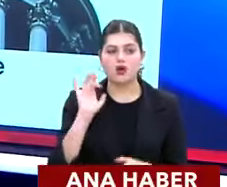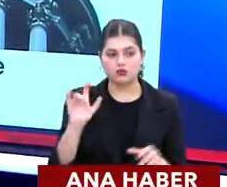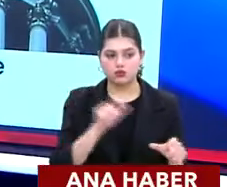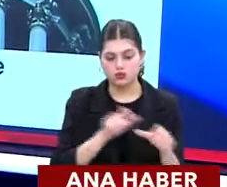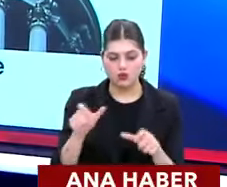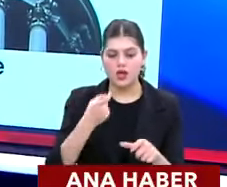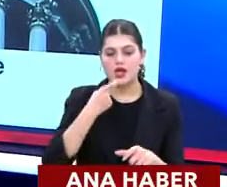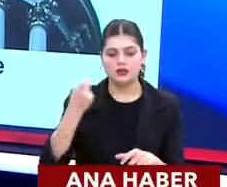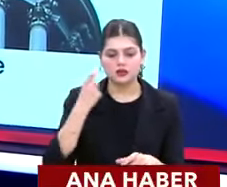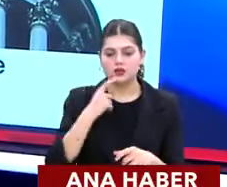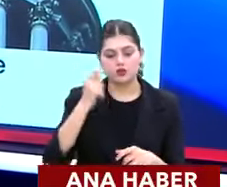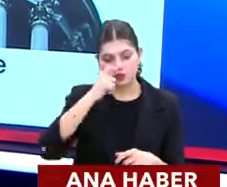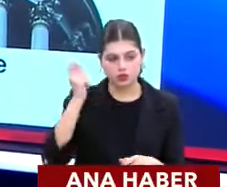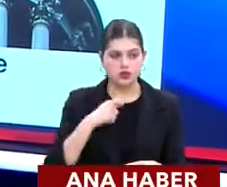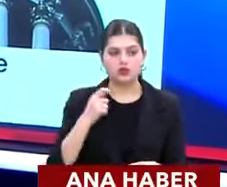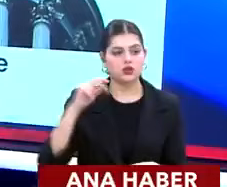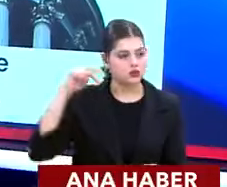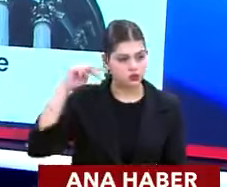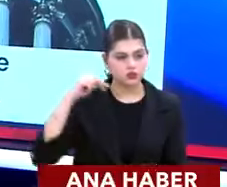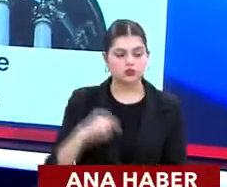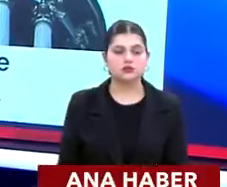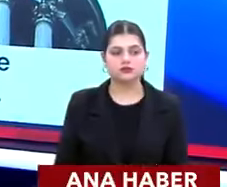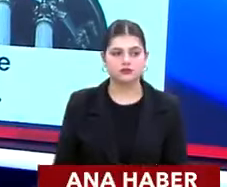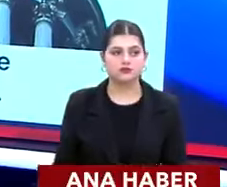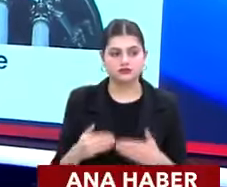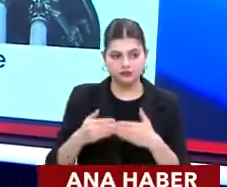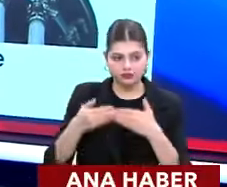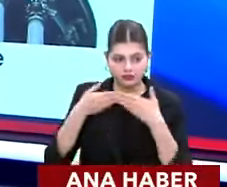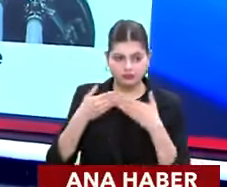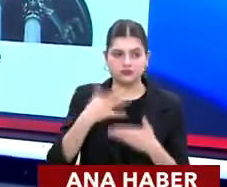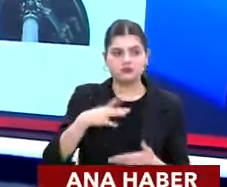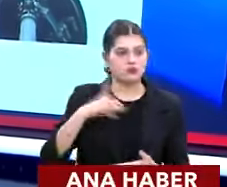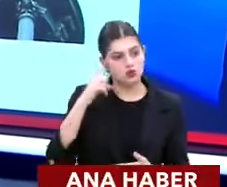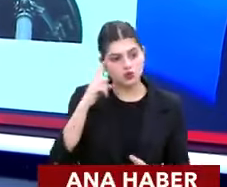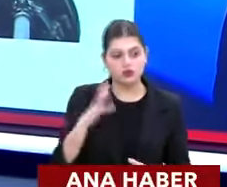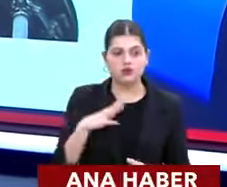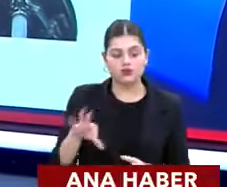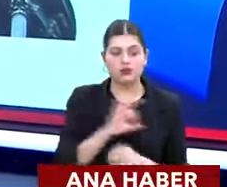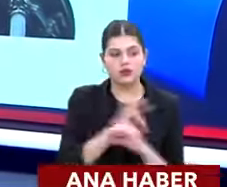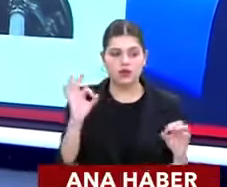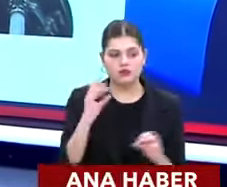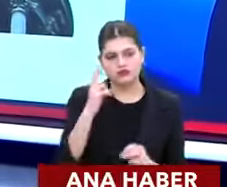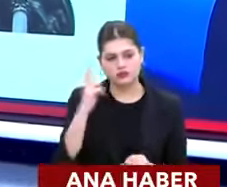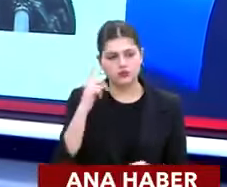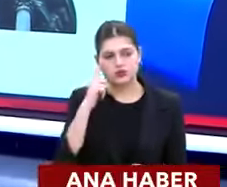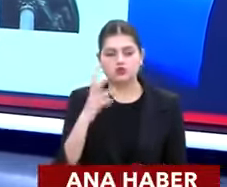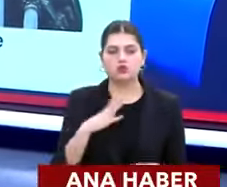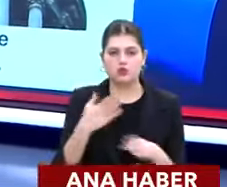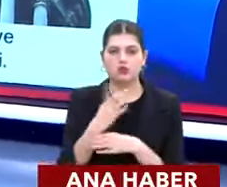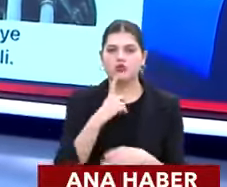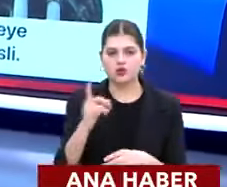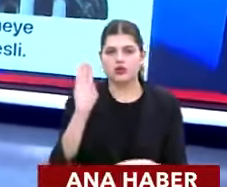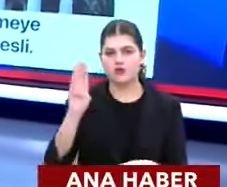Ortodoks Doğu'dan Ukrayna ve Suriye'den en azından çekilmesini istiyor düşünüyor Bunu daha mantıklı buluyor Eee